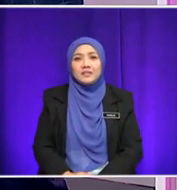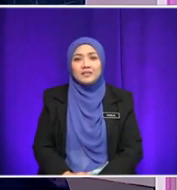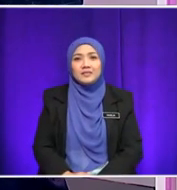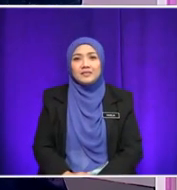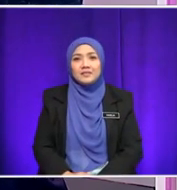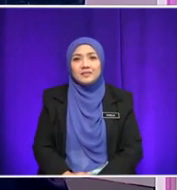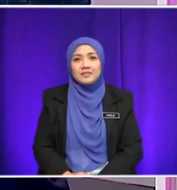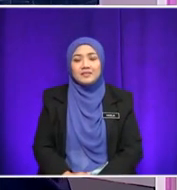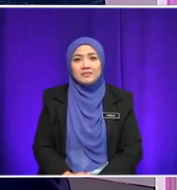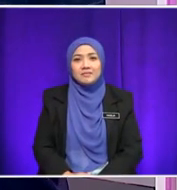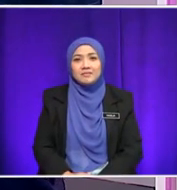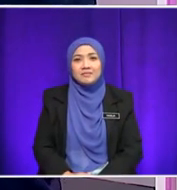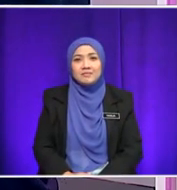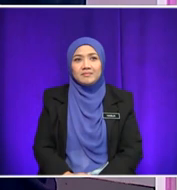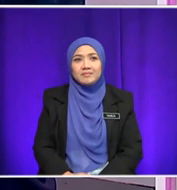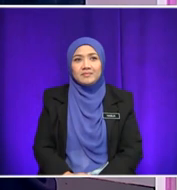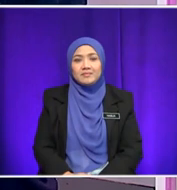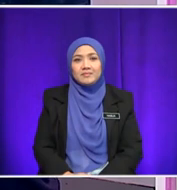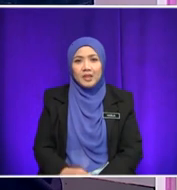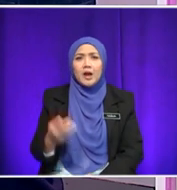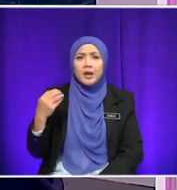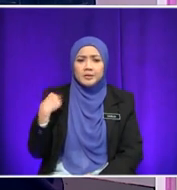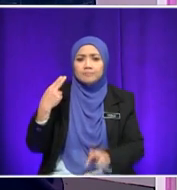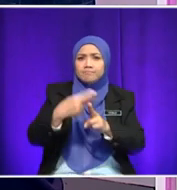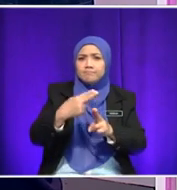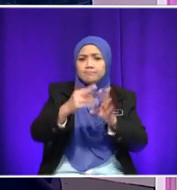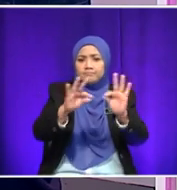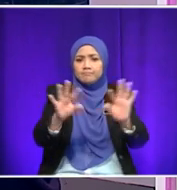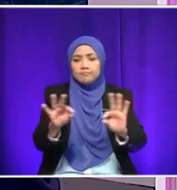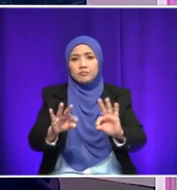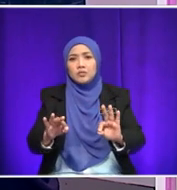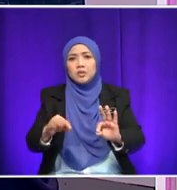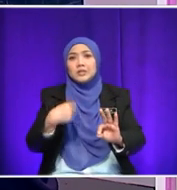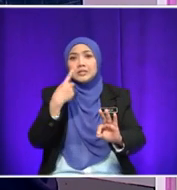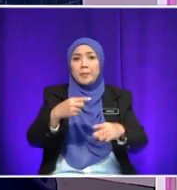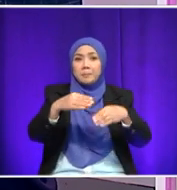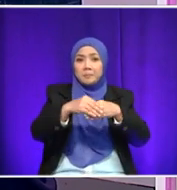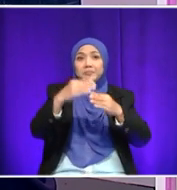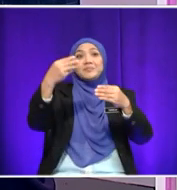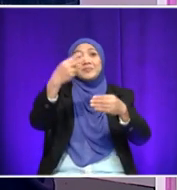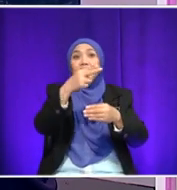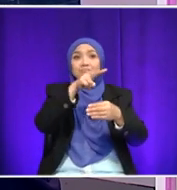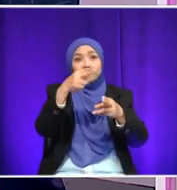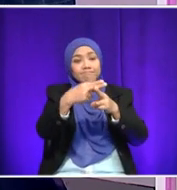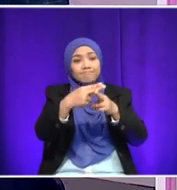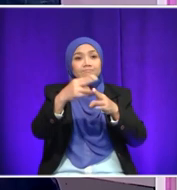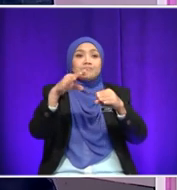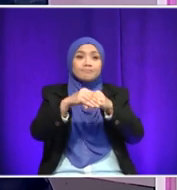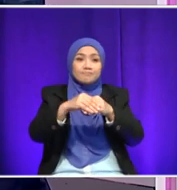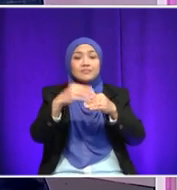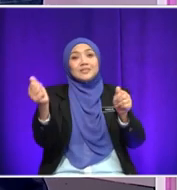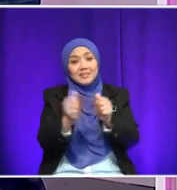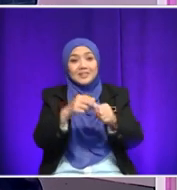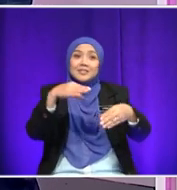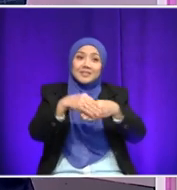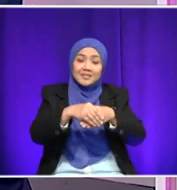tidak pamerkan sini lah jadi lebih kurang inilah kemahiran yang perlu ada kepada murid saya dengan hasil yang ada ini mereka beliau menjawab soal an